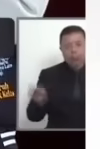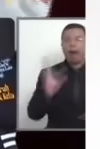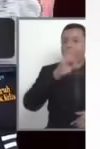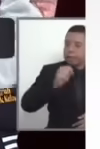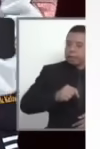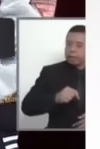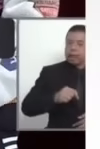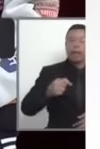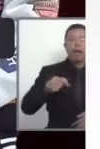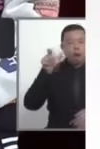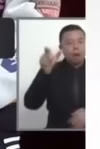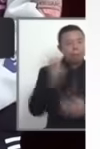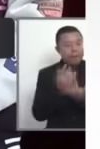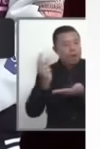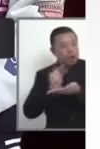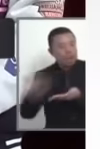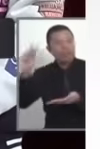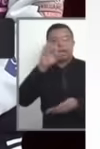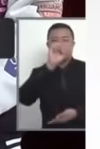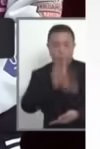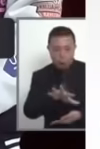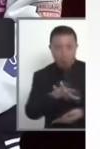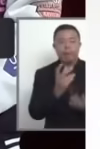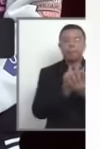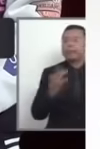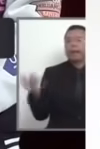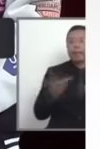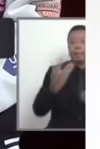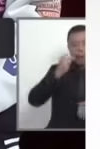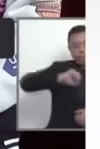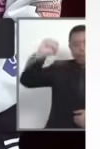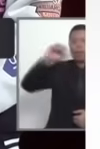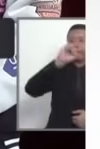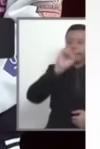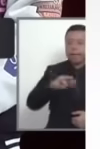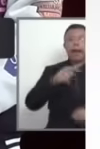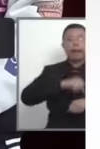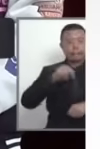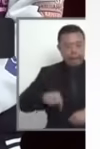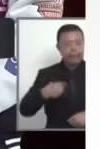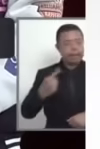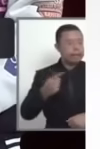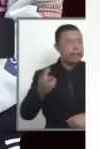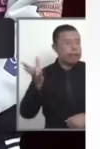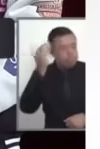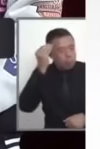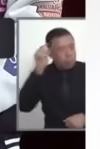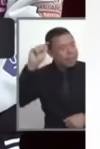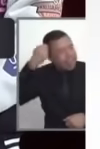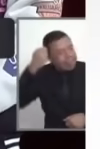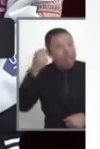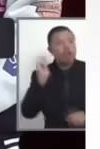soal bahkan mengutip ini bagus juga sampai mengutip pada pernyataan dinyatakan Pak Jokowi loh 2019. Ini kan saya kira mengingatkan ya